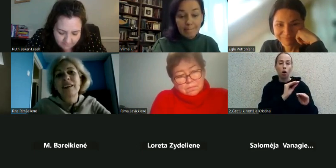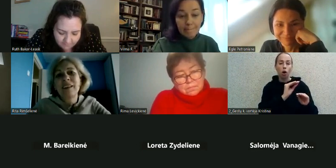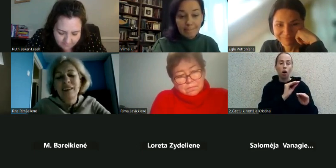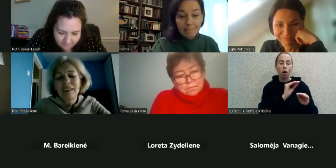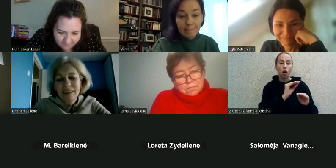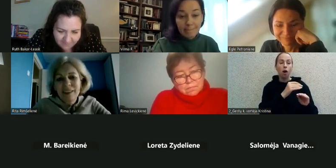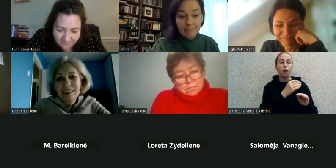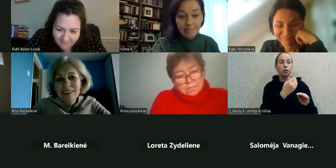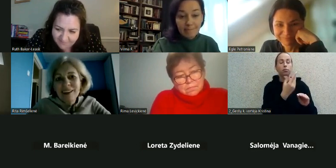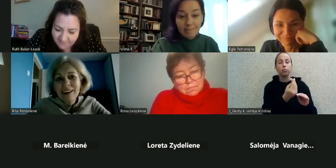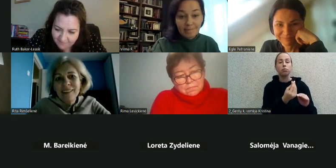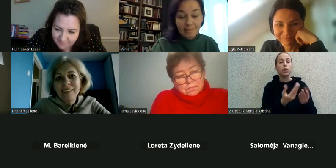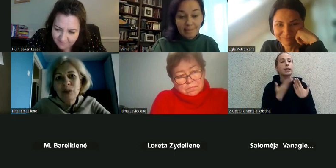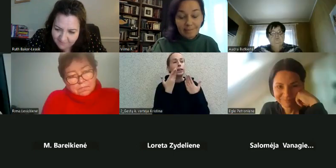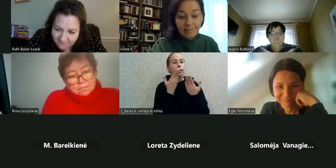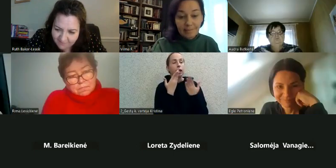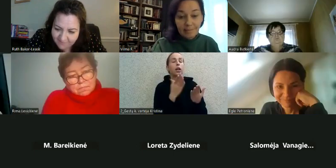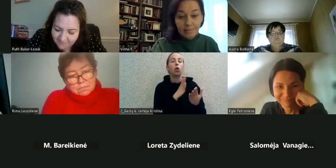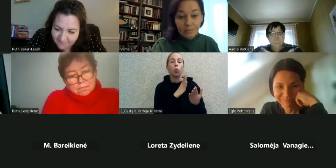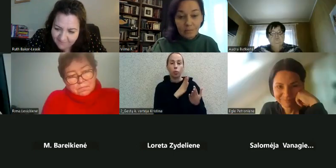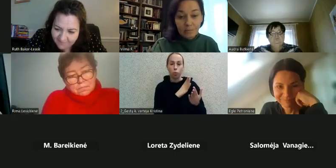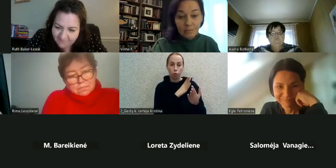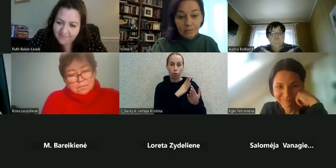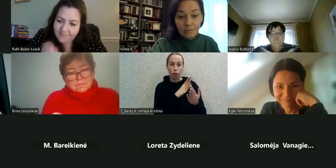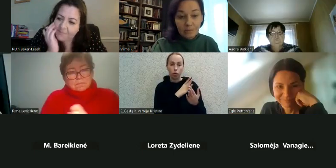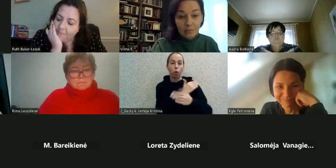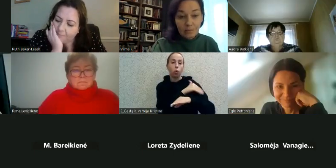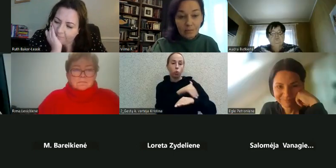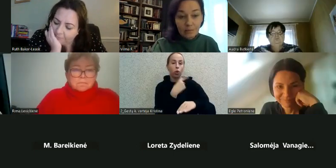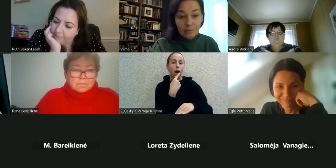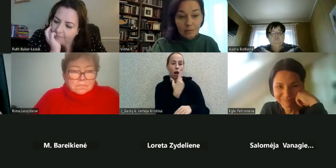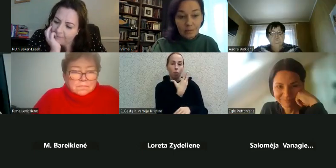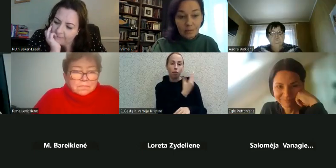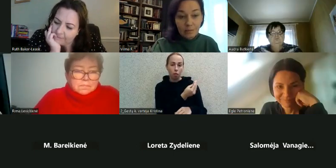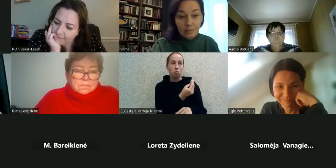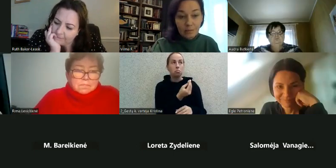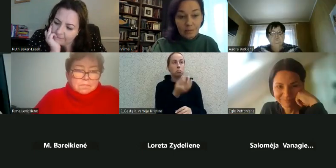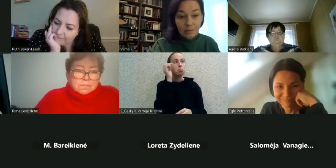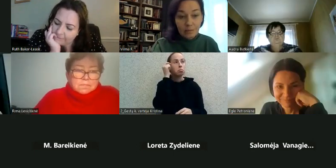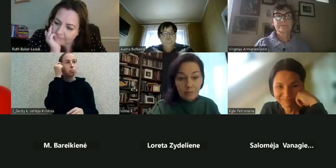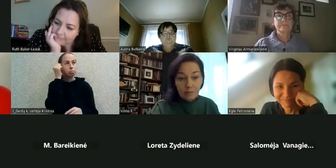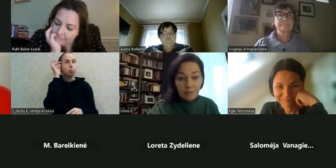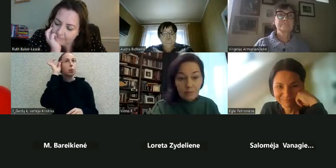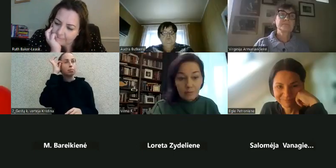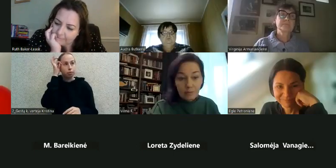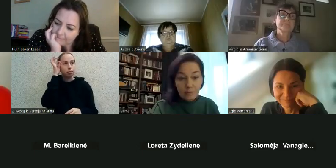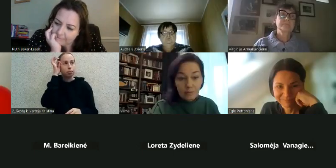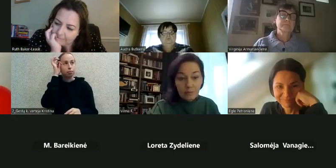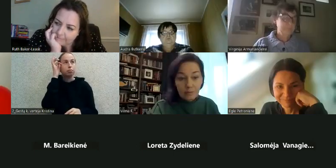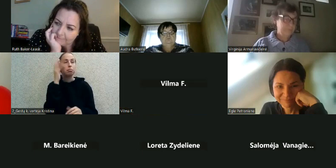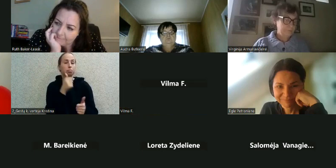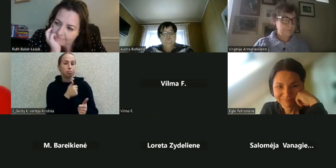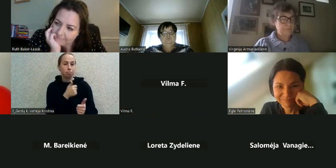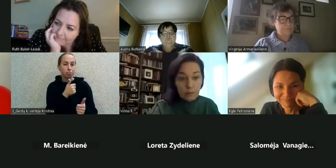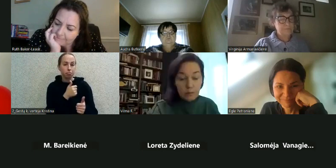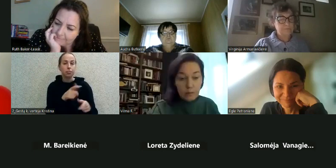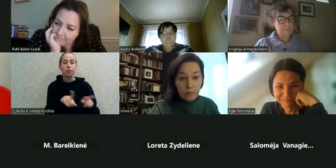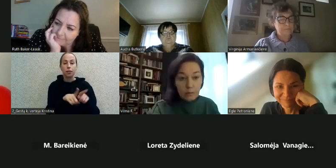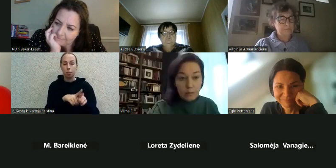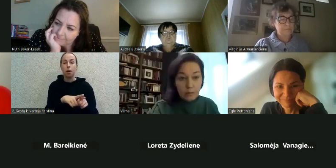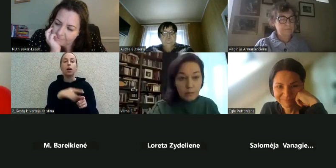dar knygą užsienio kalbos ir labai geri prisiminimai. Po to buvo